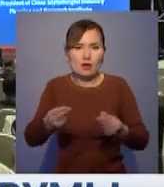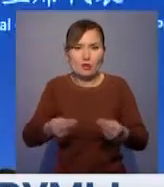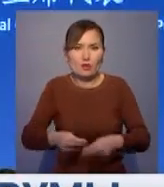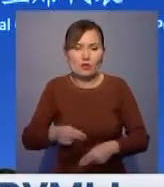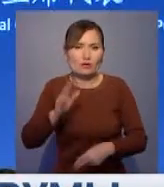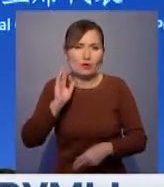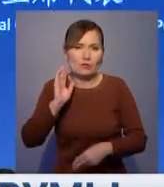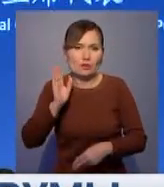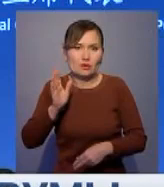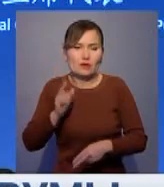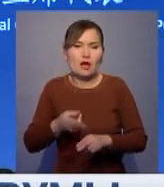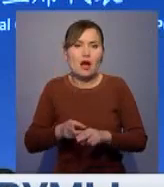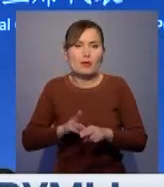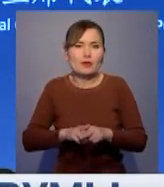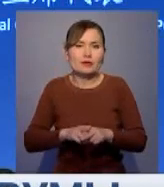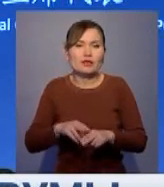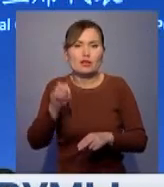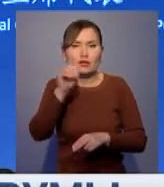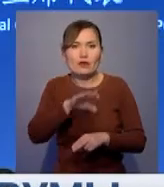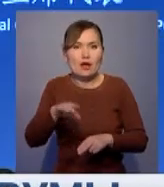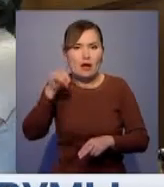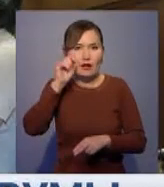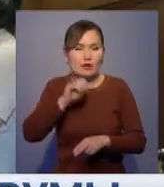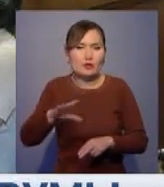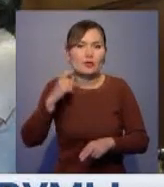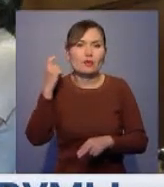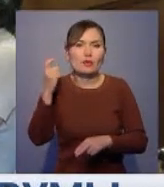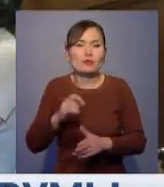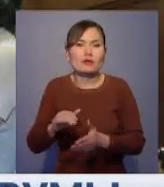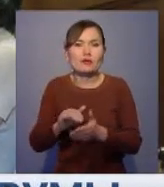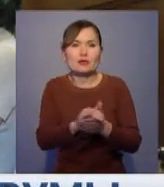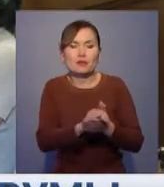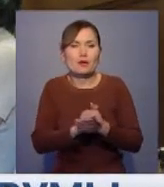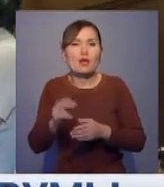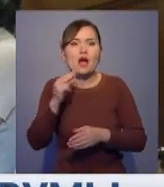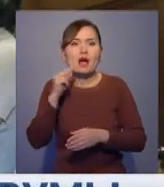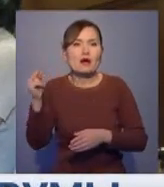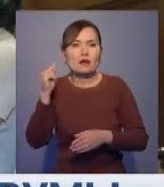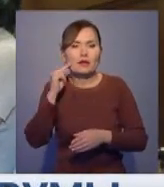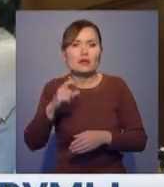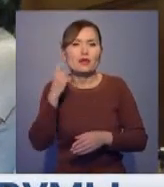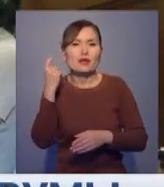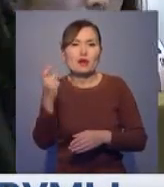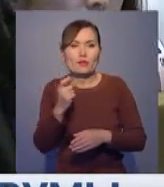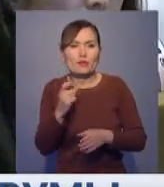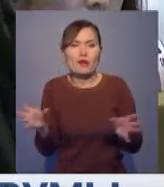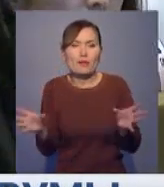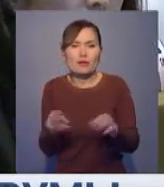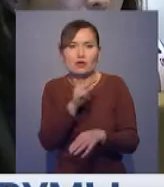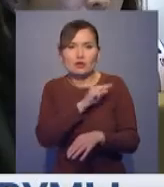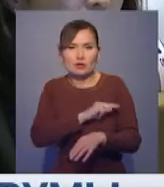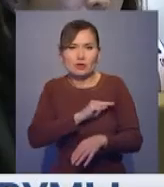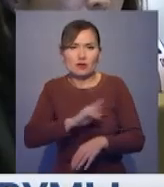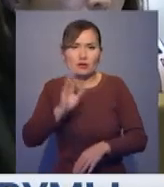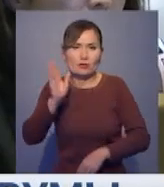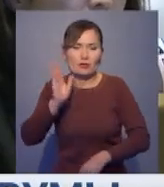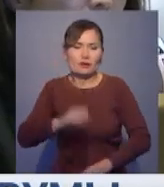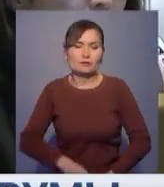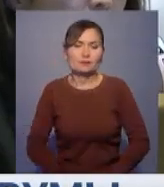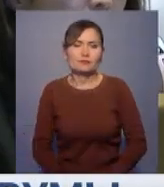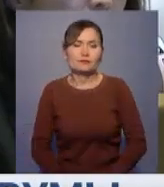келеді, дейді Шахрат Нұрышев. Мысалы ретінде Еуразиялық экономикалық одақ пен Жібек жолы экономикалық белдеуін тілге тиек етті.